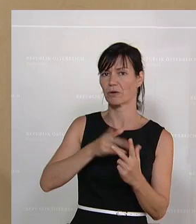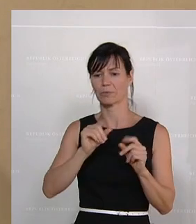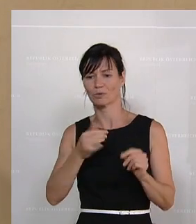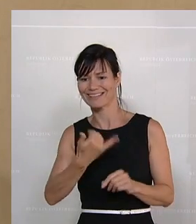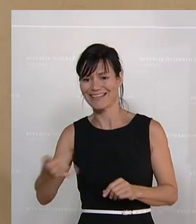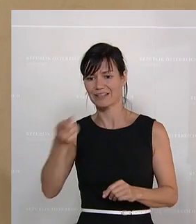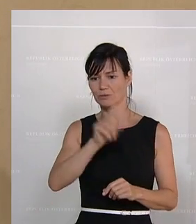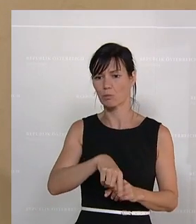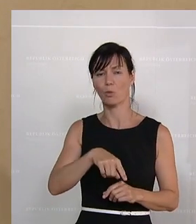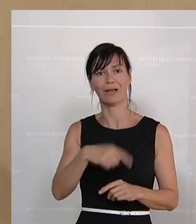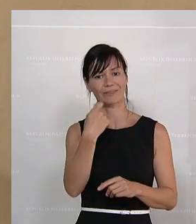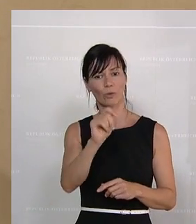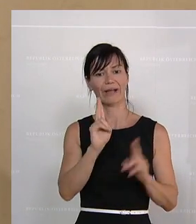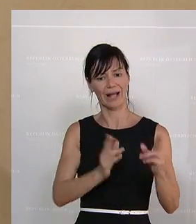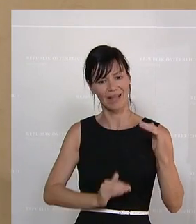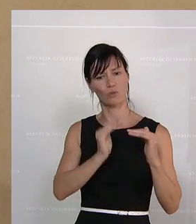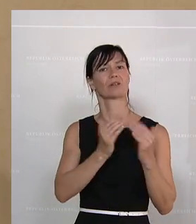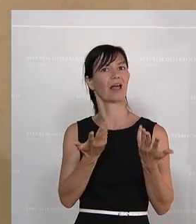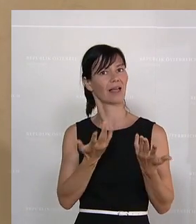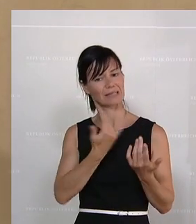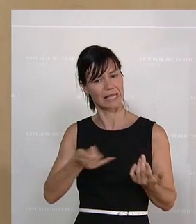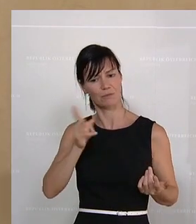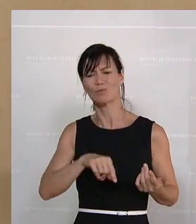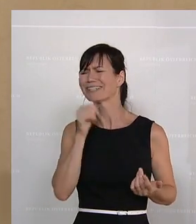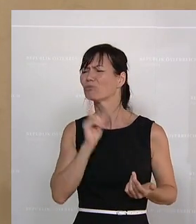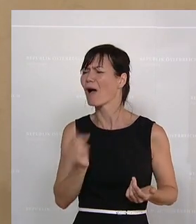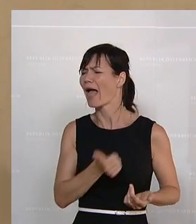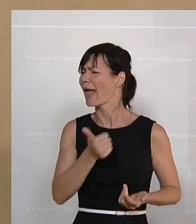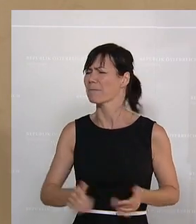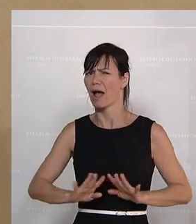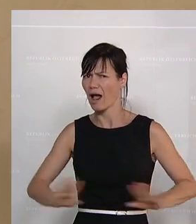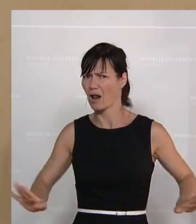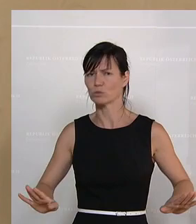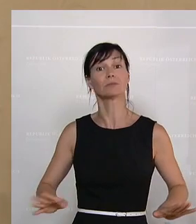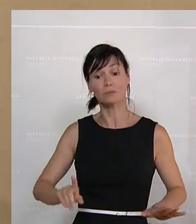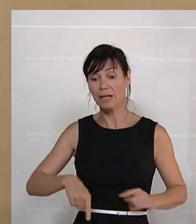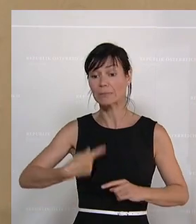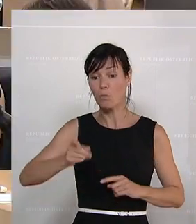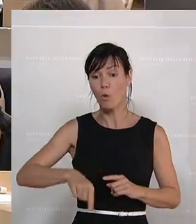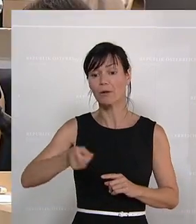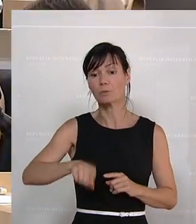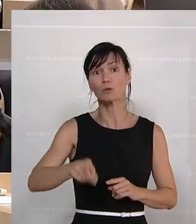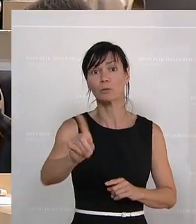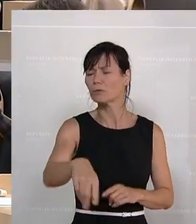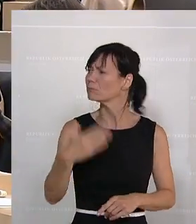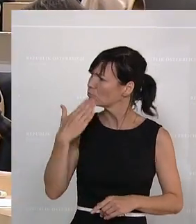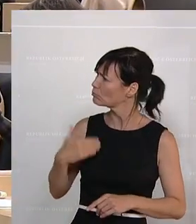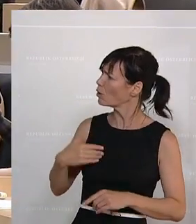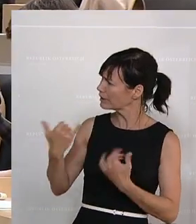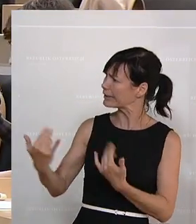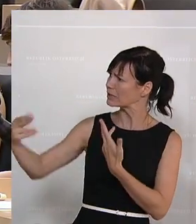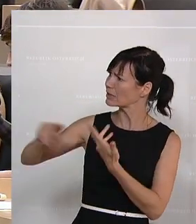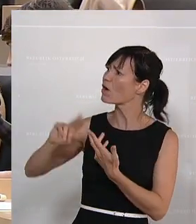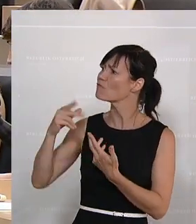die teuerung quasi abgegolten jedes monat nicht einmal jedes monat ag und die positiven vorschlag ablehnen